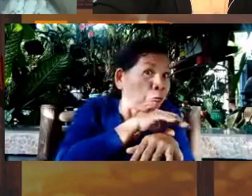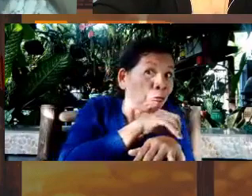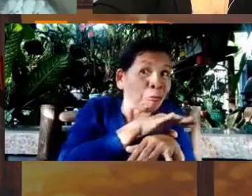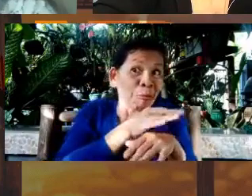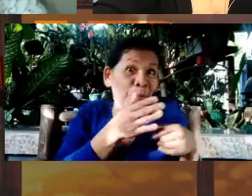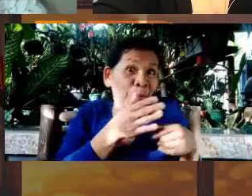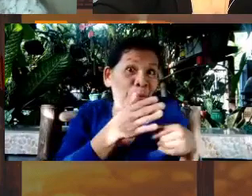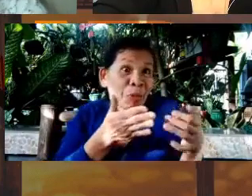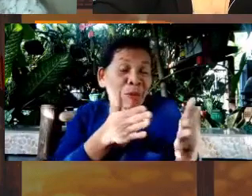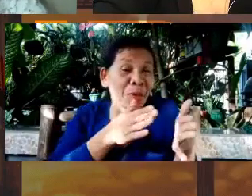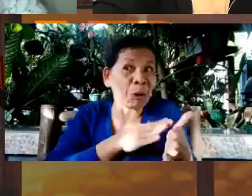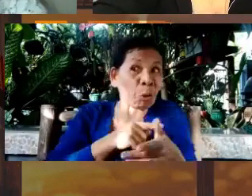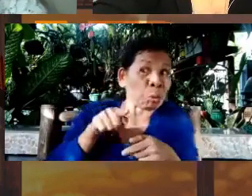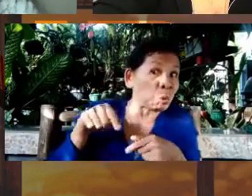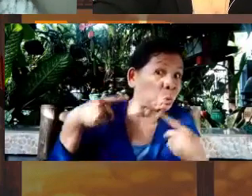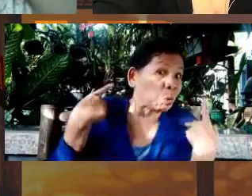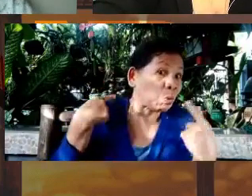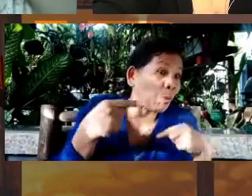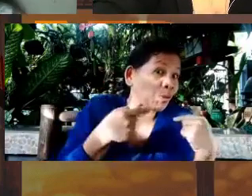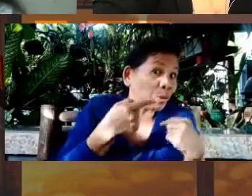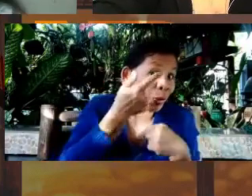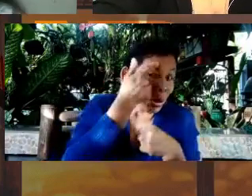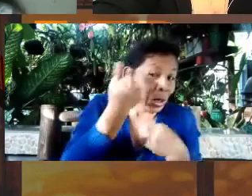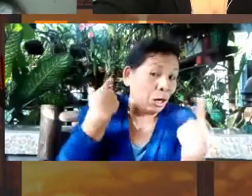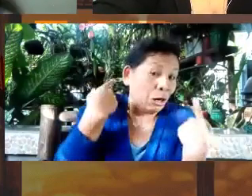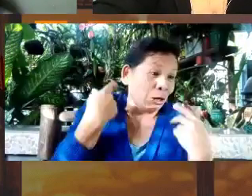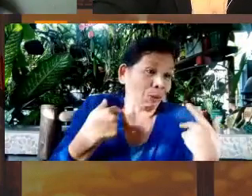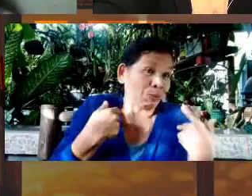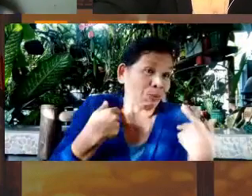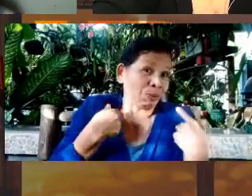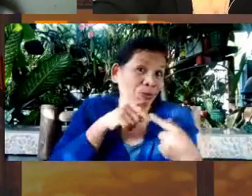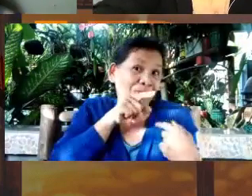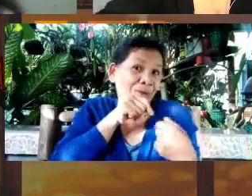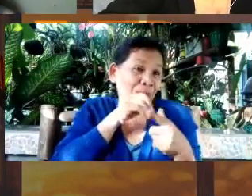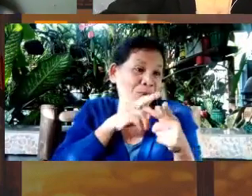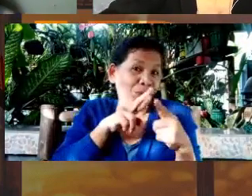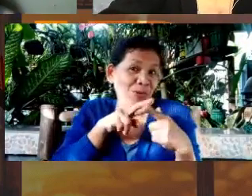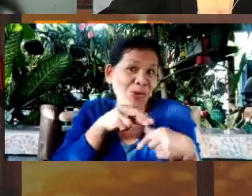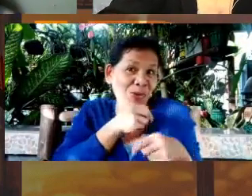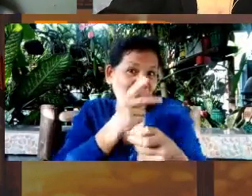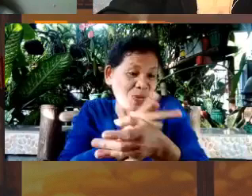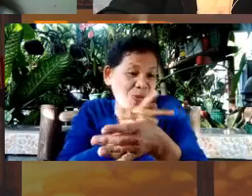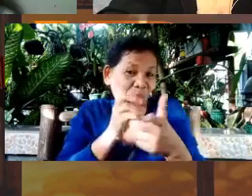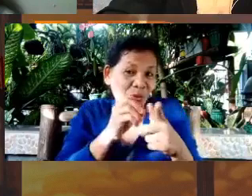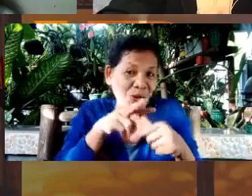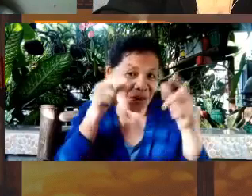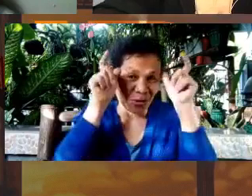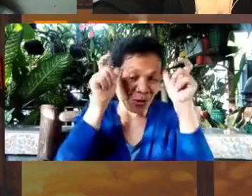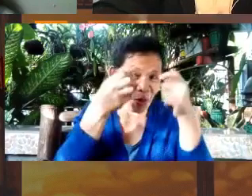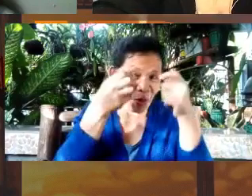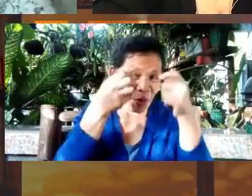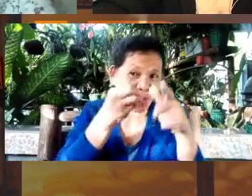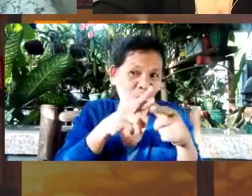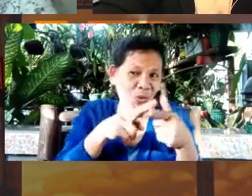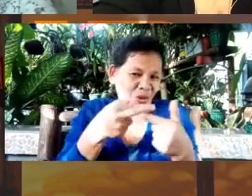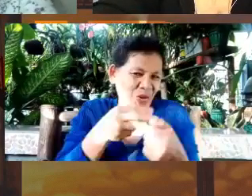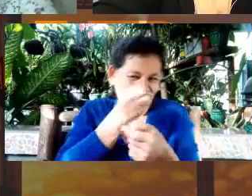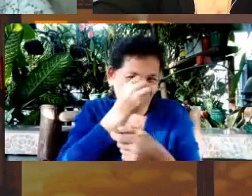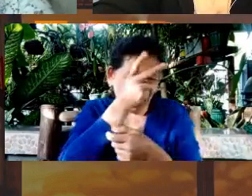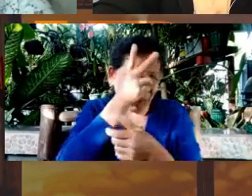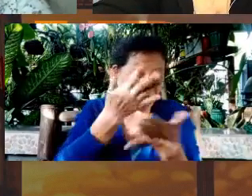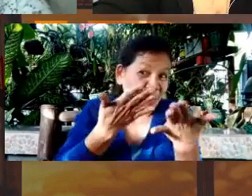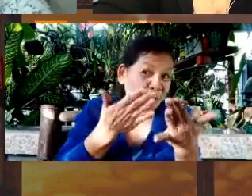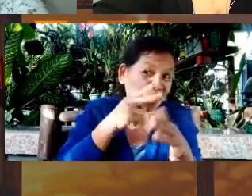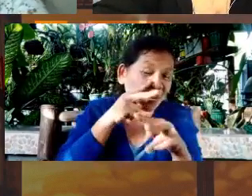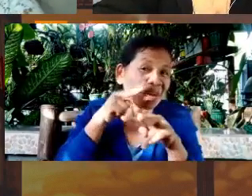mo, nagkasala yan. Kaya daladala yung ibon, yung tupa, o yung baka, o yung kambing. So,